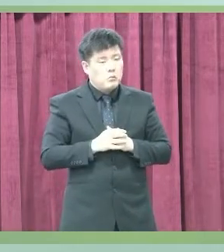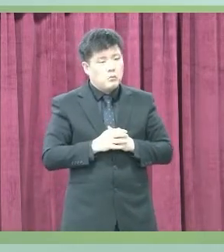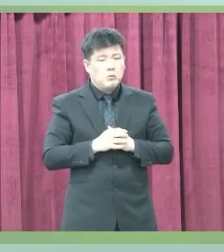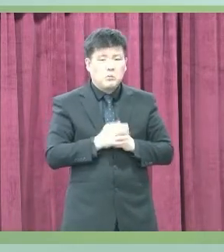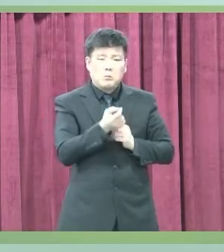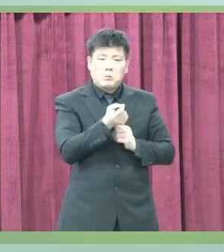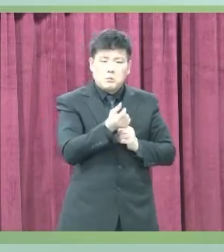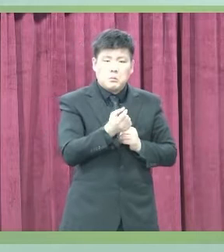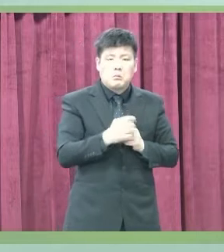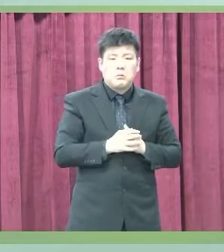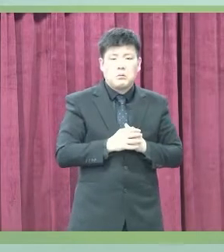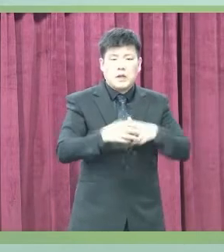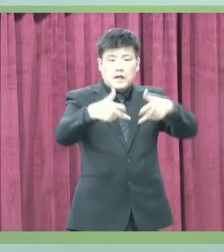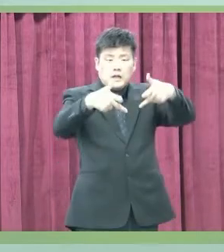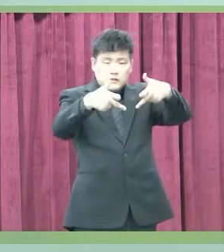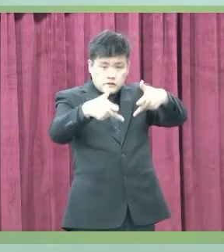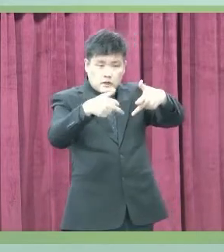나타나고 지금 장애인에서